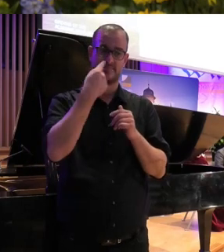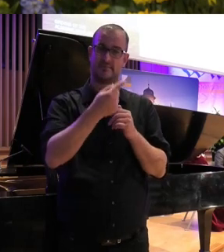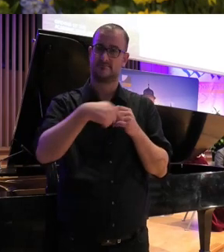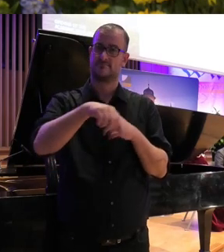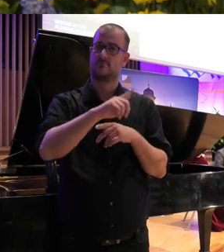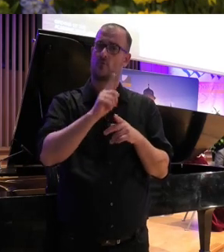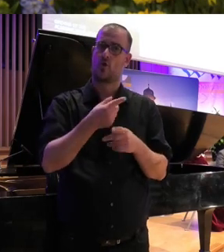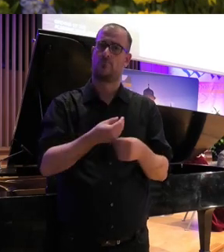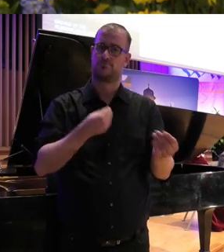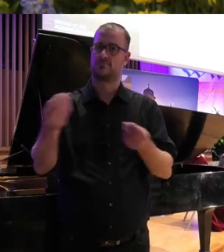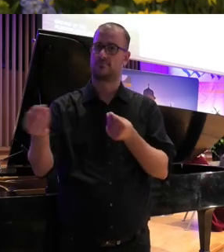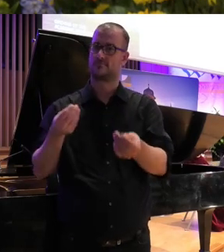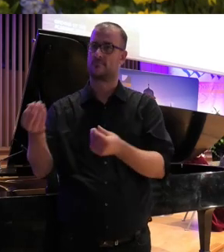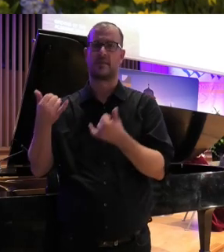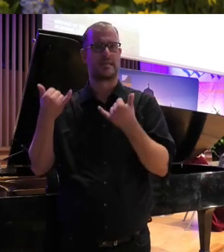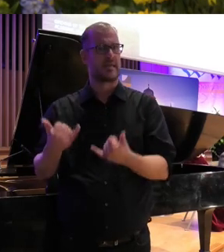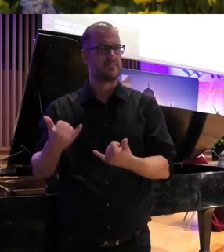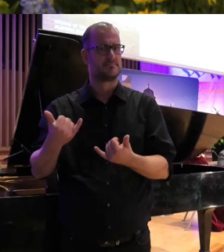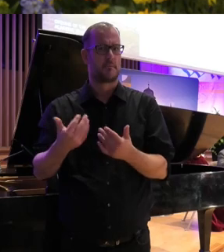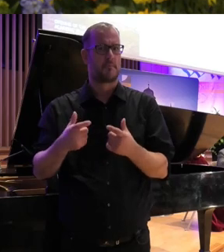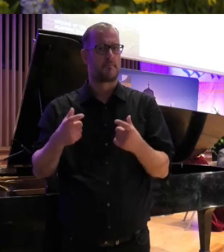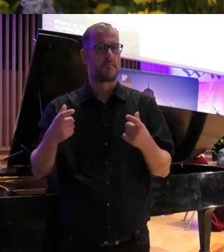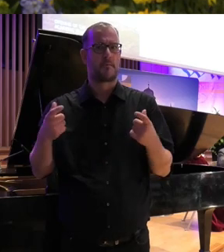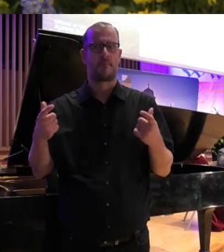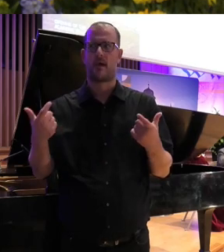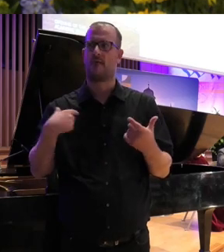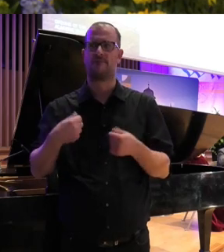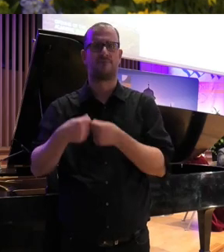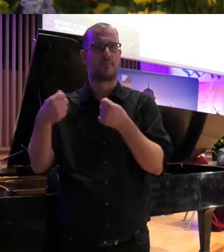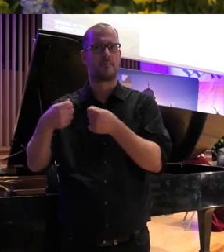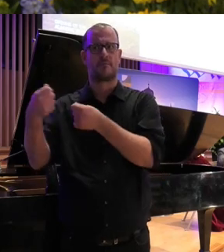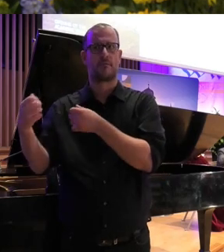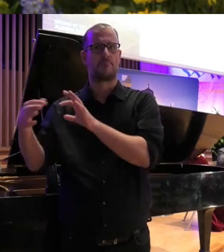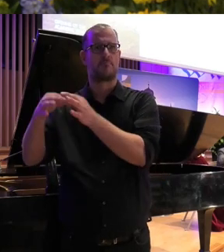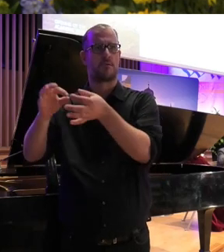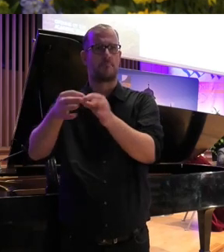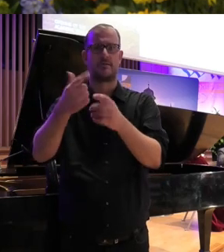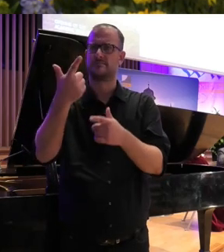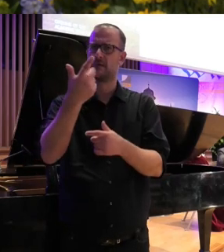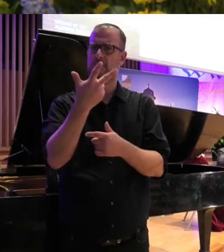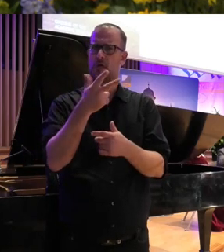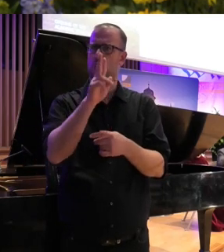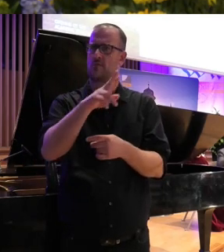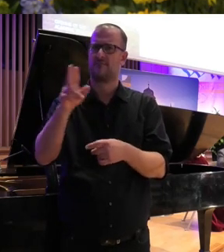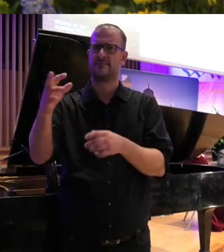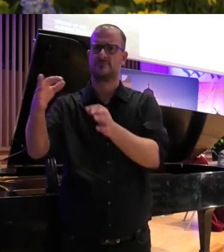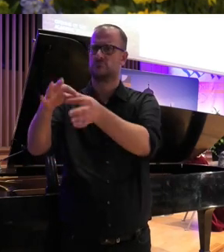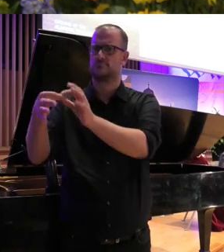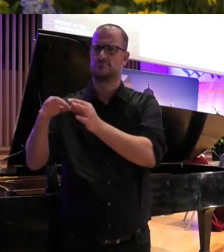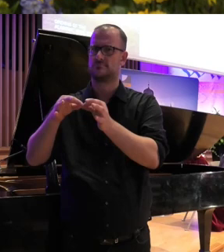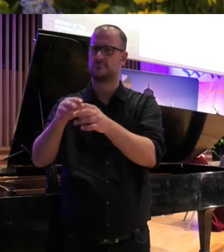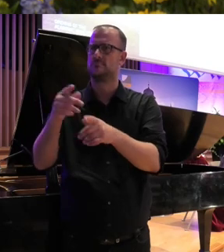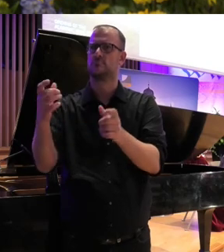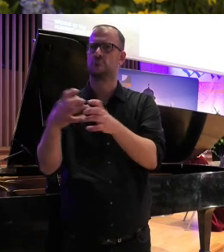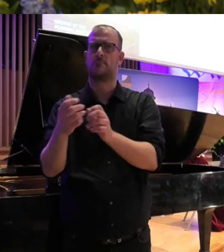noch zu vergeben, und es formieren sich jetzt immer mehr Verbünde, 2, 3 Universitäten, die zusammen auch